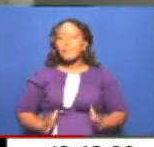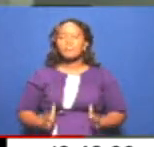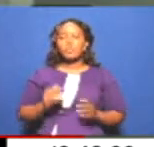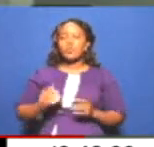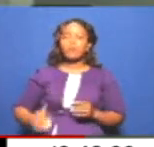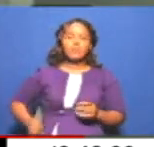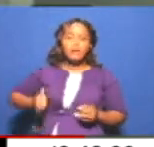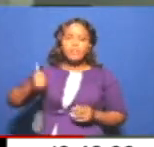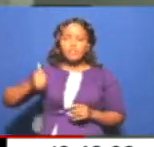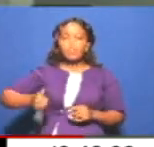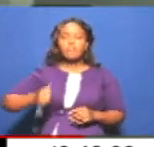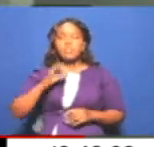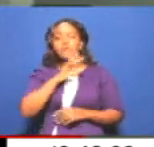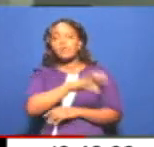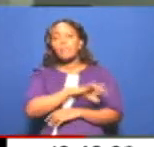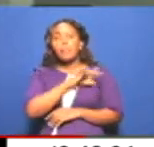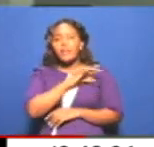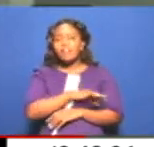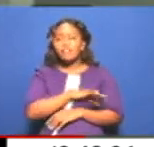watu wataki